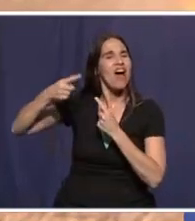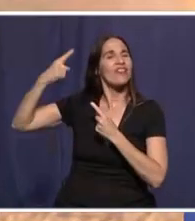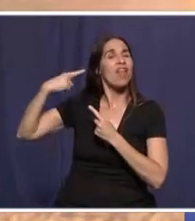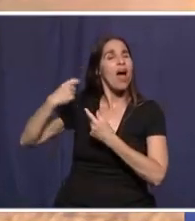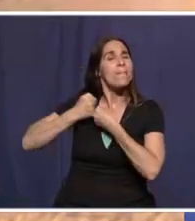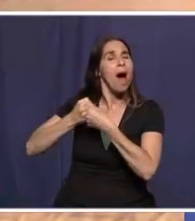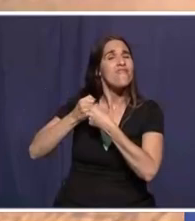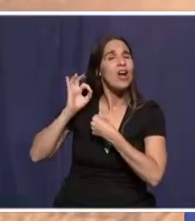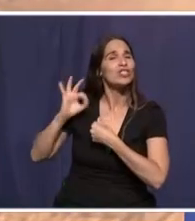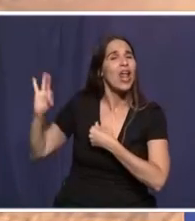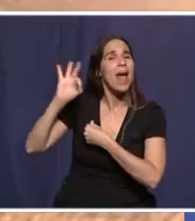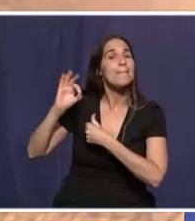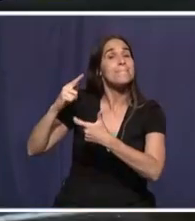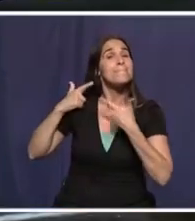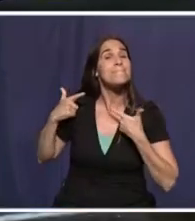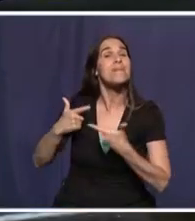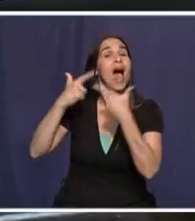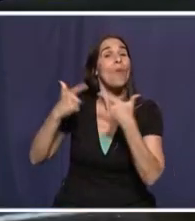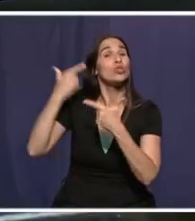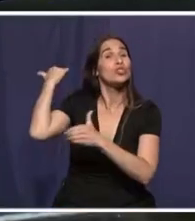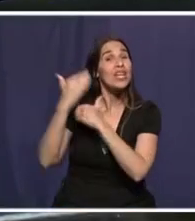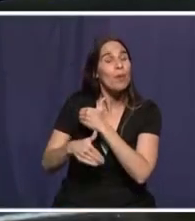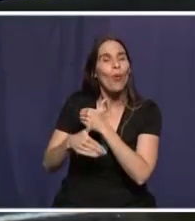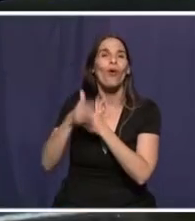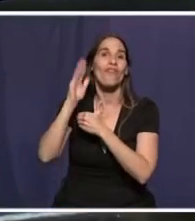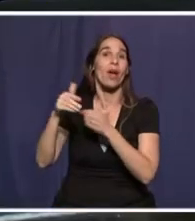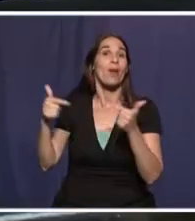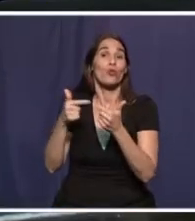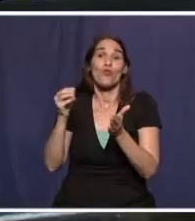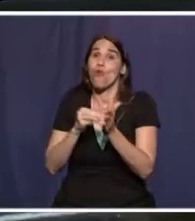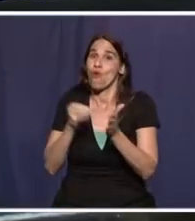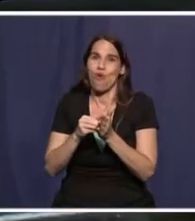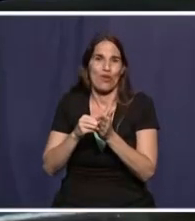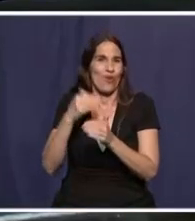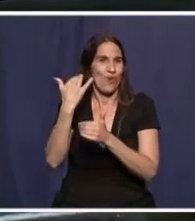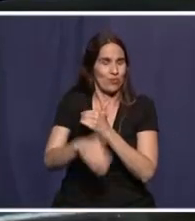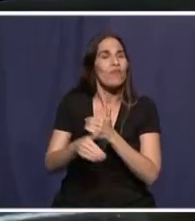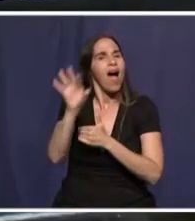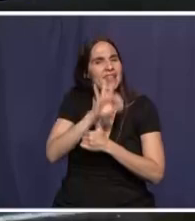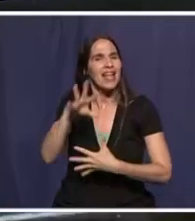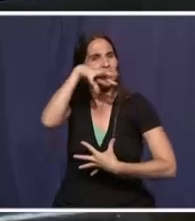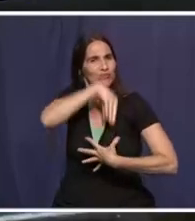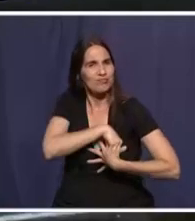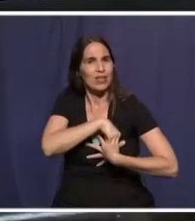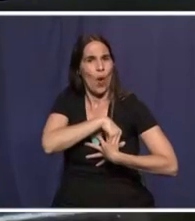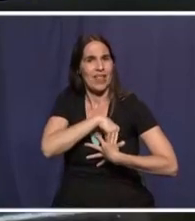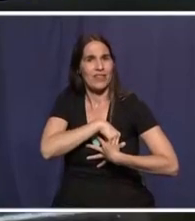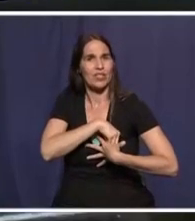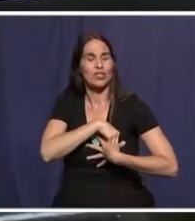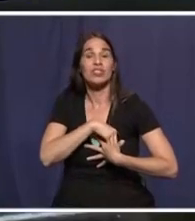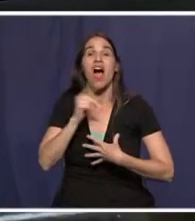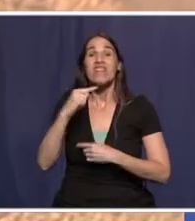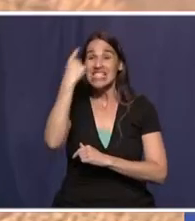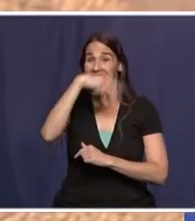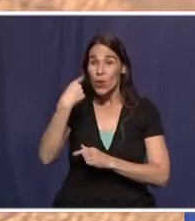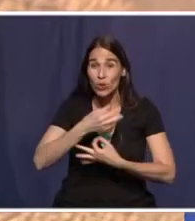שלהם, את המלחמות שכבר הסתיימו, ואת אלה שעדיין מתחוללות עמוק בנפש פנימה, אבל